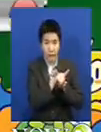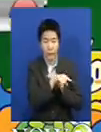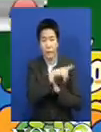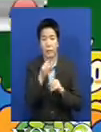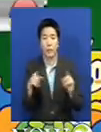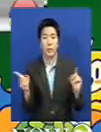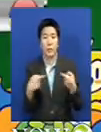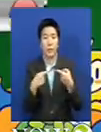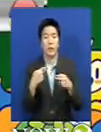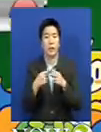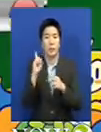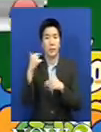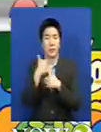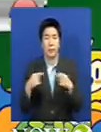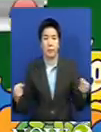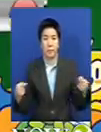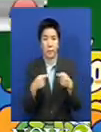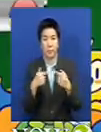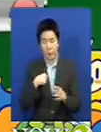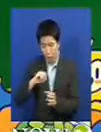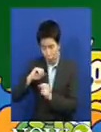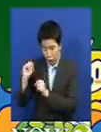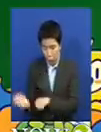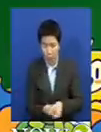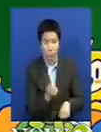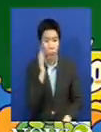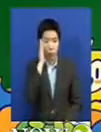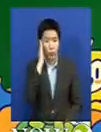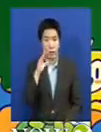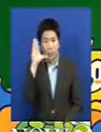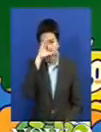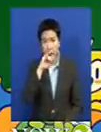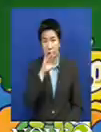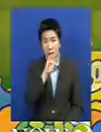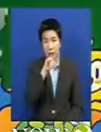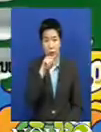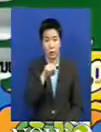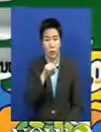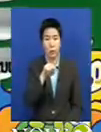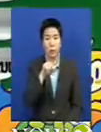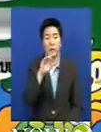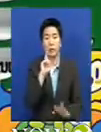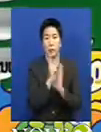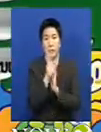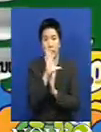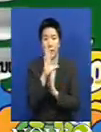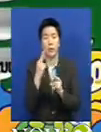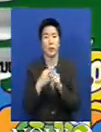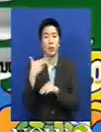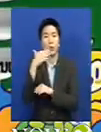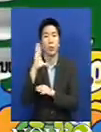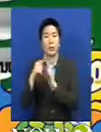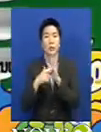คสฟูคุเน่ของโมริเชียสนะครับมีกอล์ฟนะครับกอล์ฟชายเวลา13:05 นธงชัยใจดีนั้นจะเริ่มทีออฟและตามมาด้